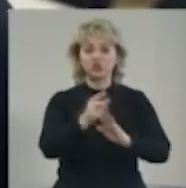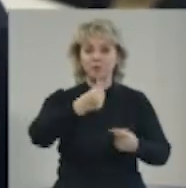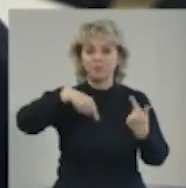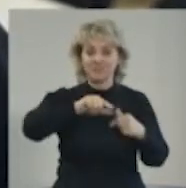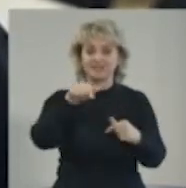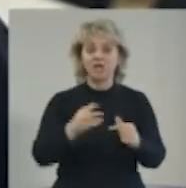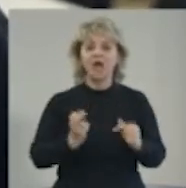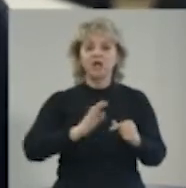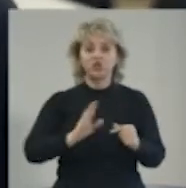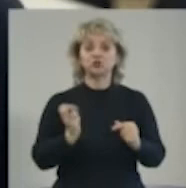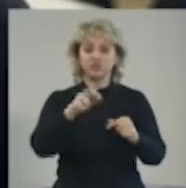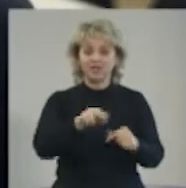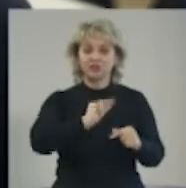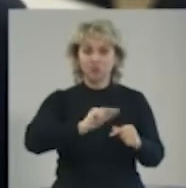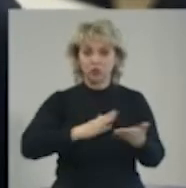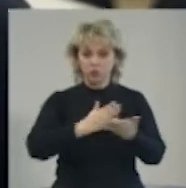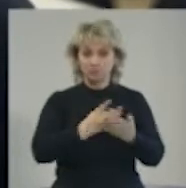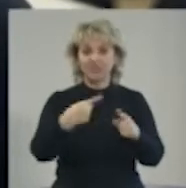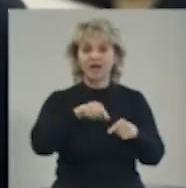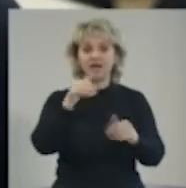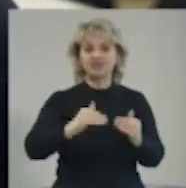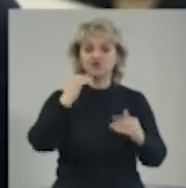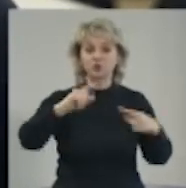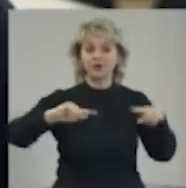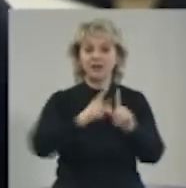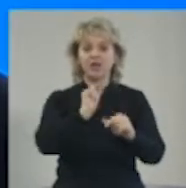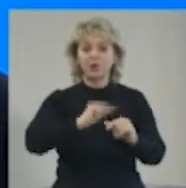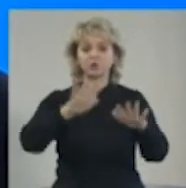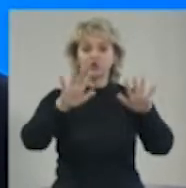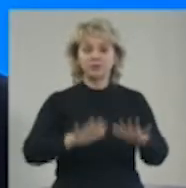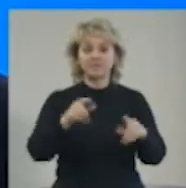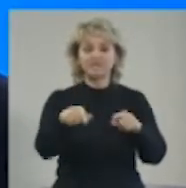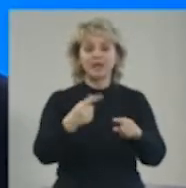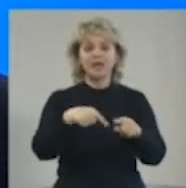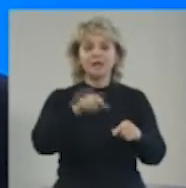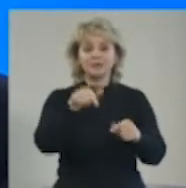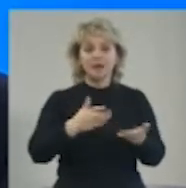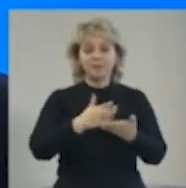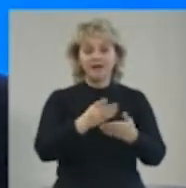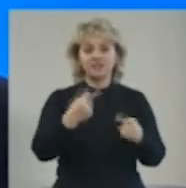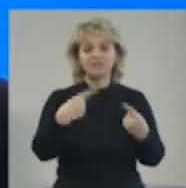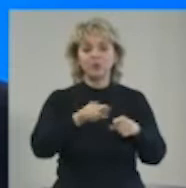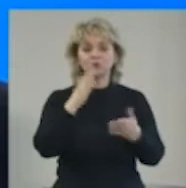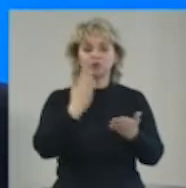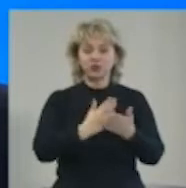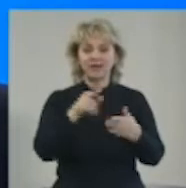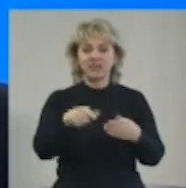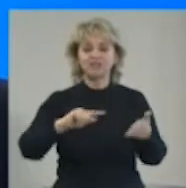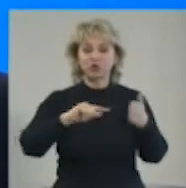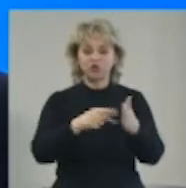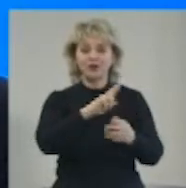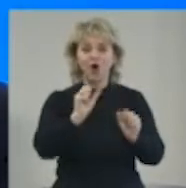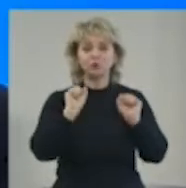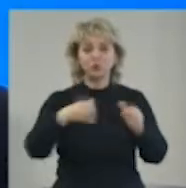не шли наемными сотрудниками, потому что это высокотехнологичные рабочие места. Иду на праймерис, потому что есть идеи, как